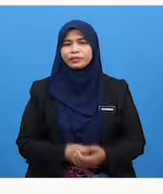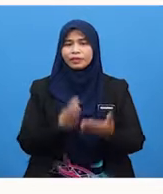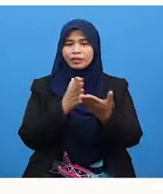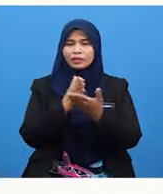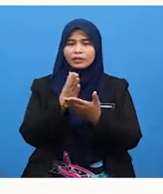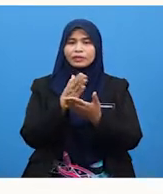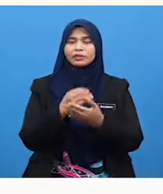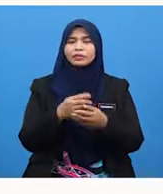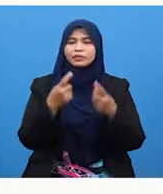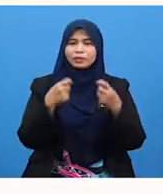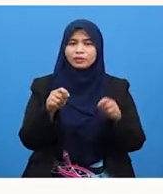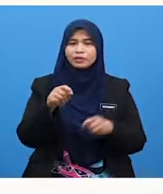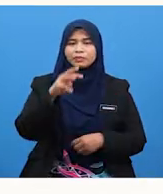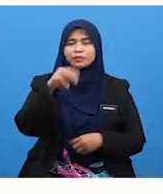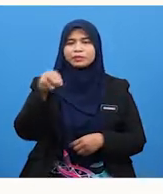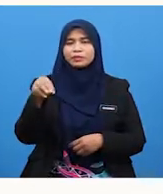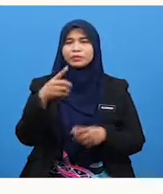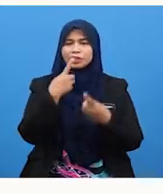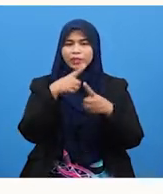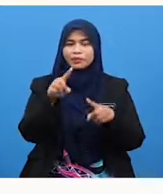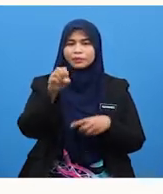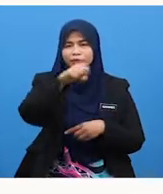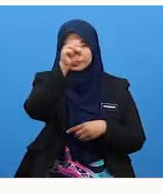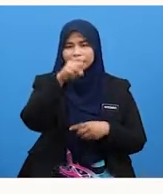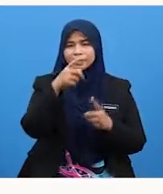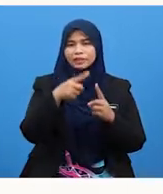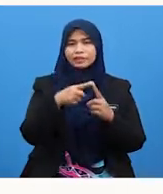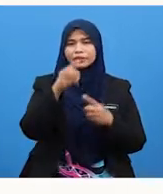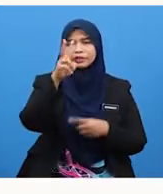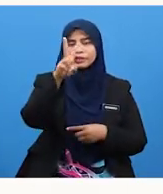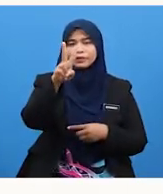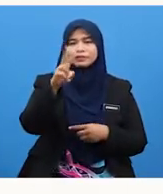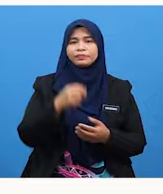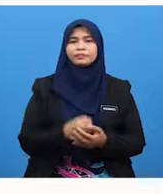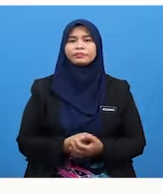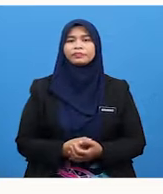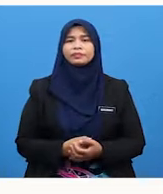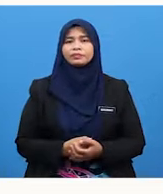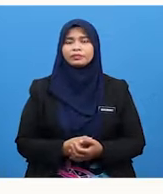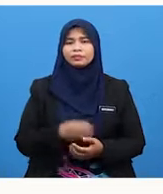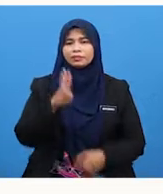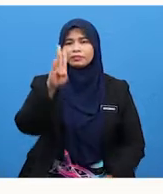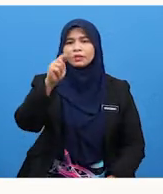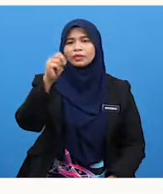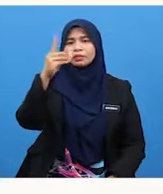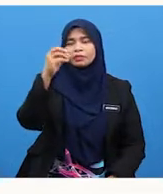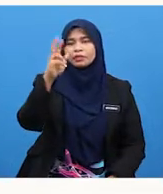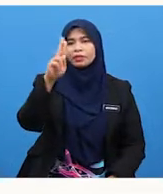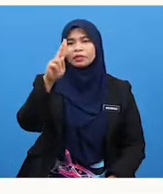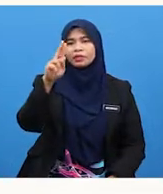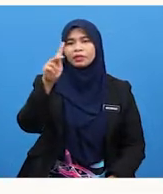Seterusnya, cuba murid-murid jawab soalan kedua, iaitu bundarkan